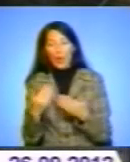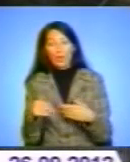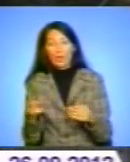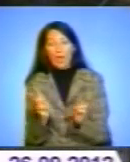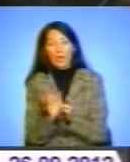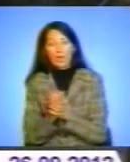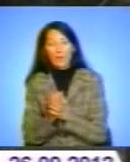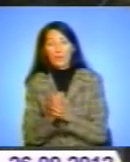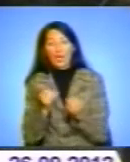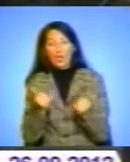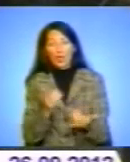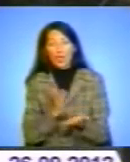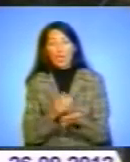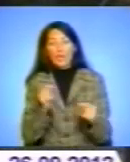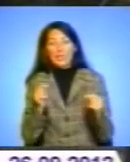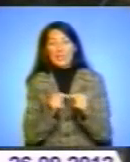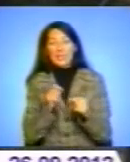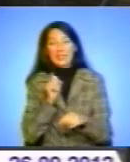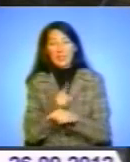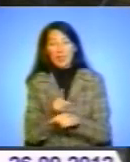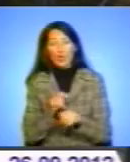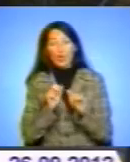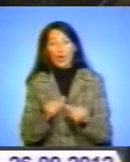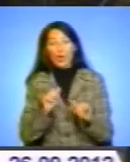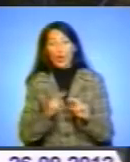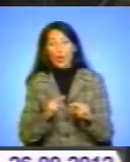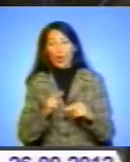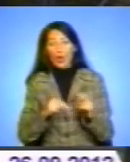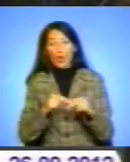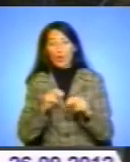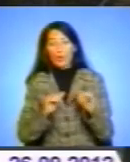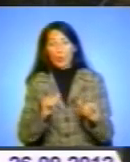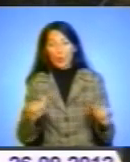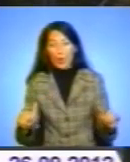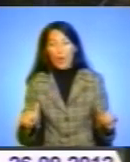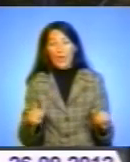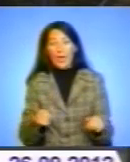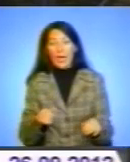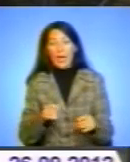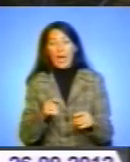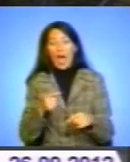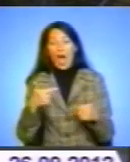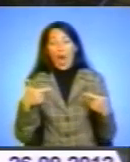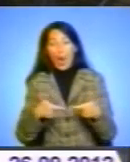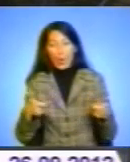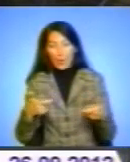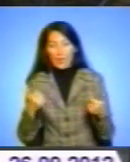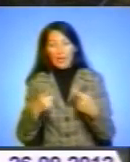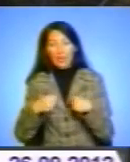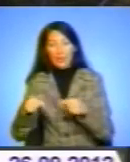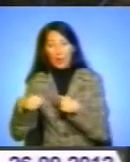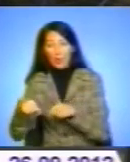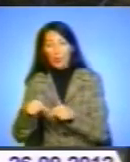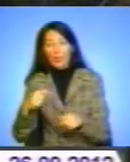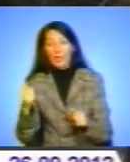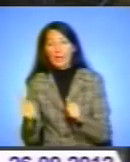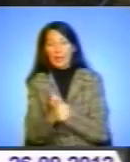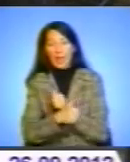завдання щодо розбудови інфраструктури готельної навколо місць, які є